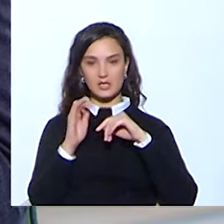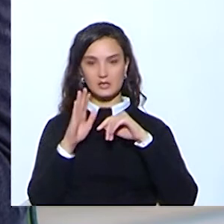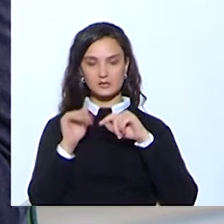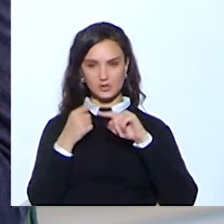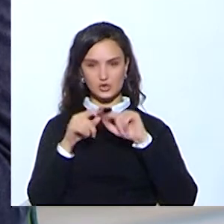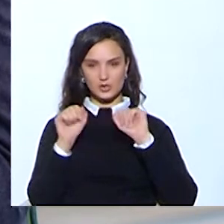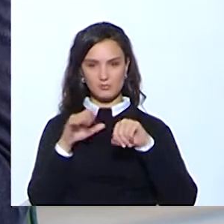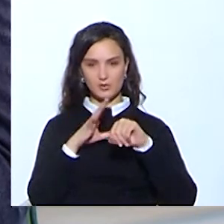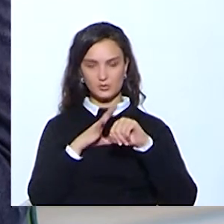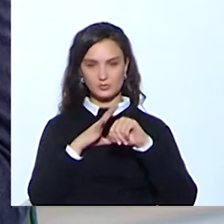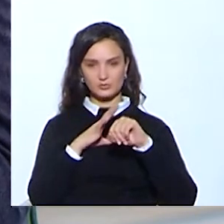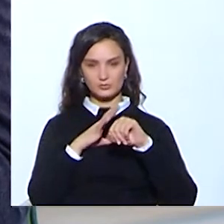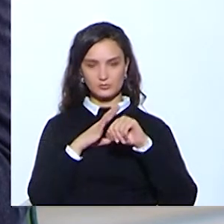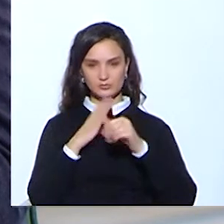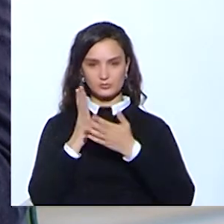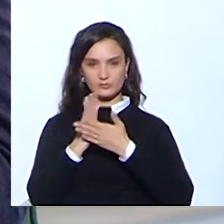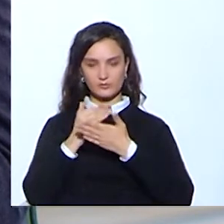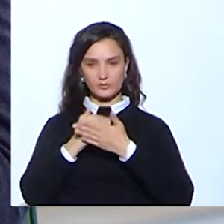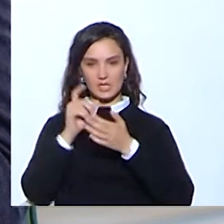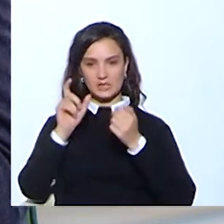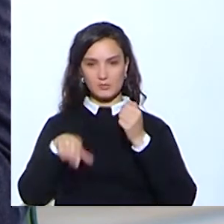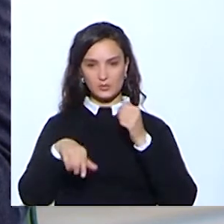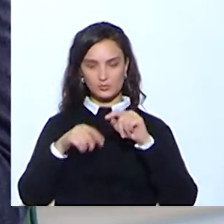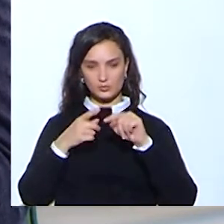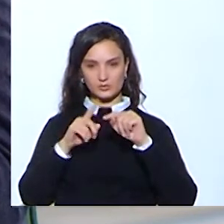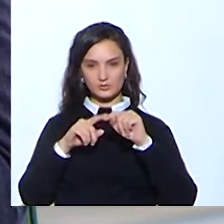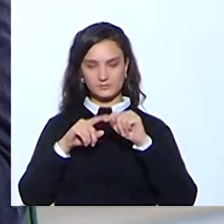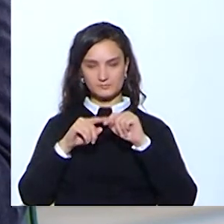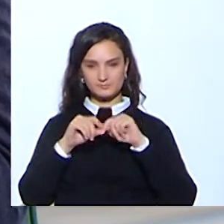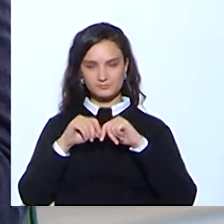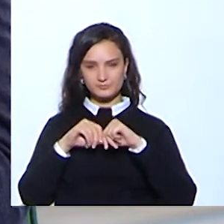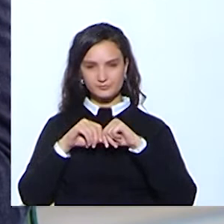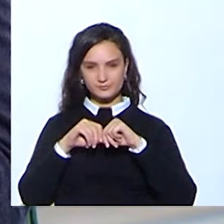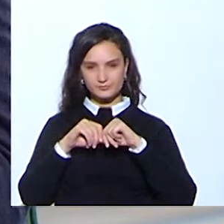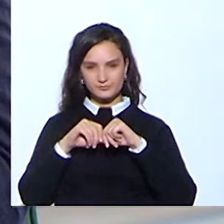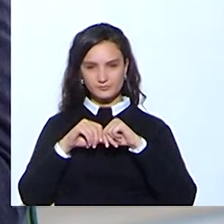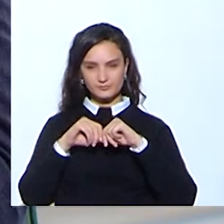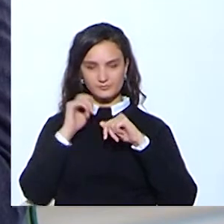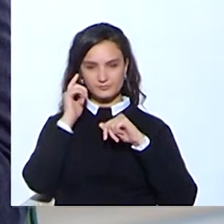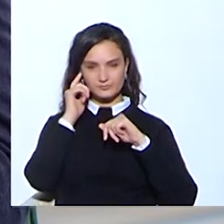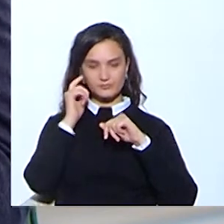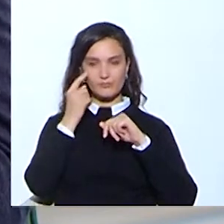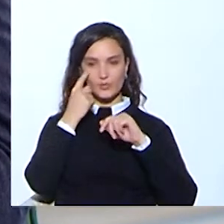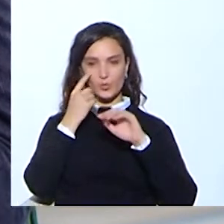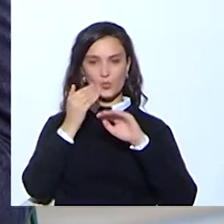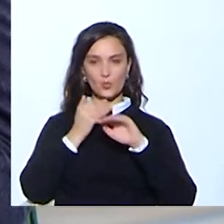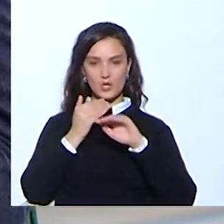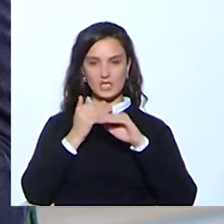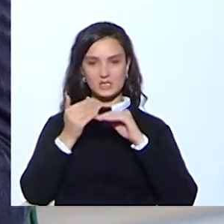დავყოთ ეტიოლოგიურად და დავყოთ ანატომიურად. ანატომიურად ეს არის მდებარეობის მიხედვით, წინა კაფსულარული უკანა კაფსულარული ბირთვული,